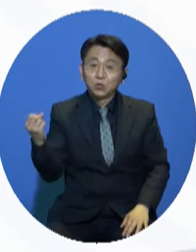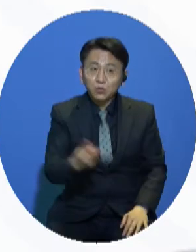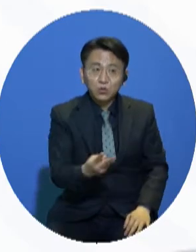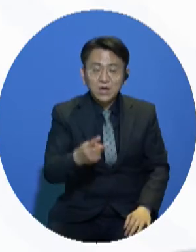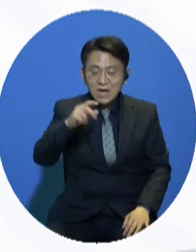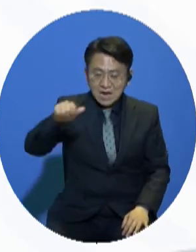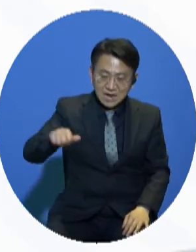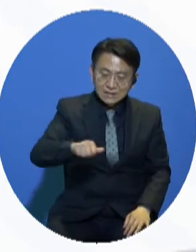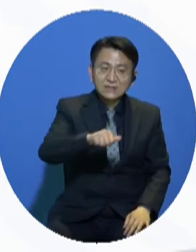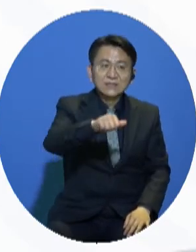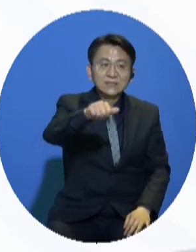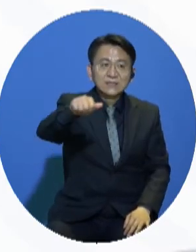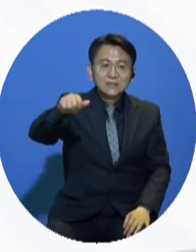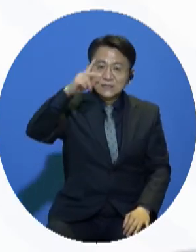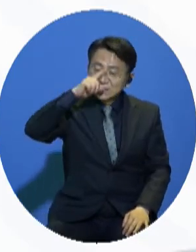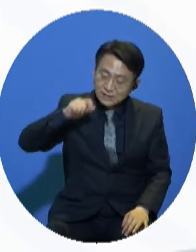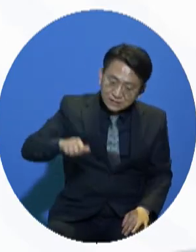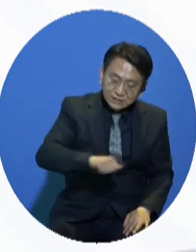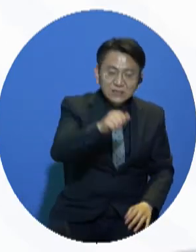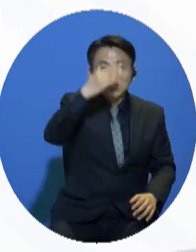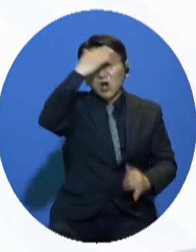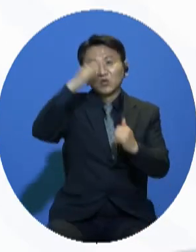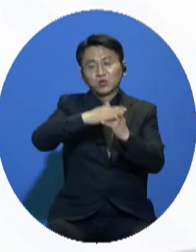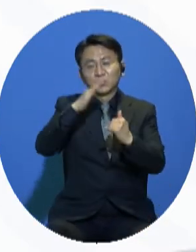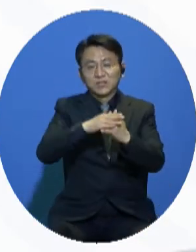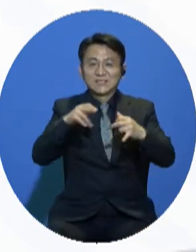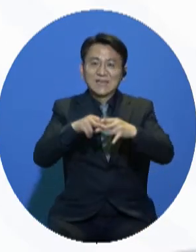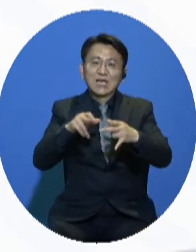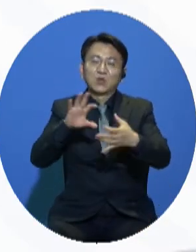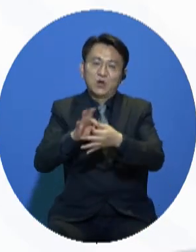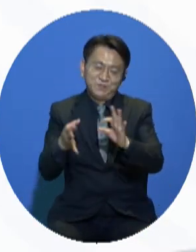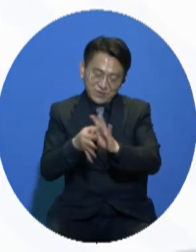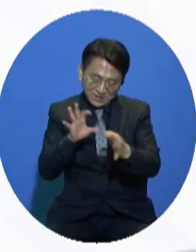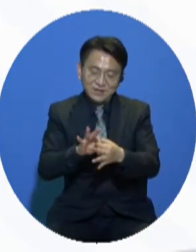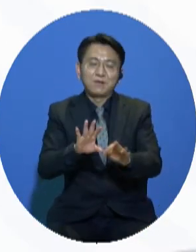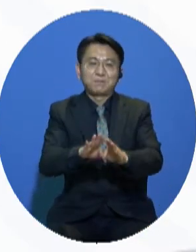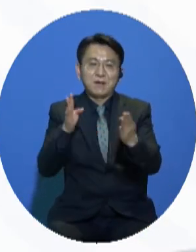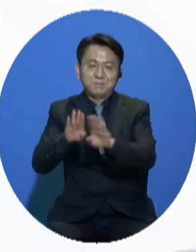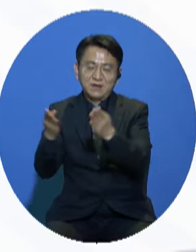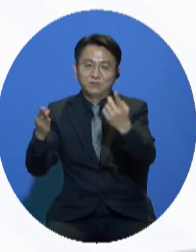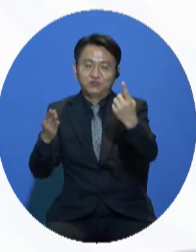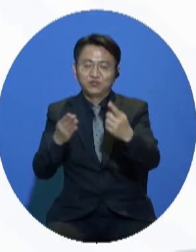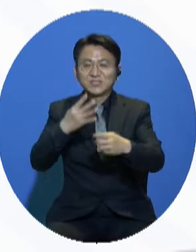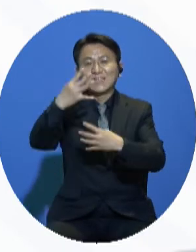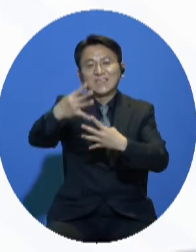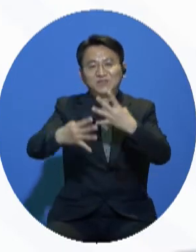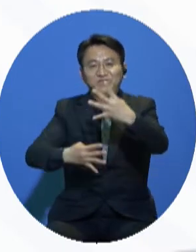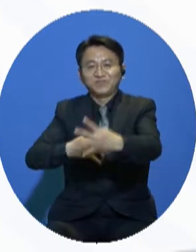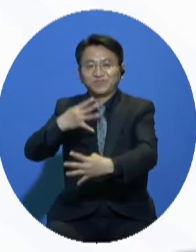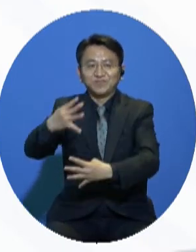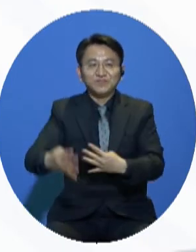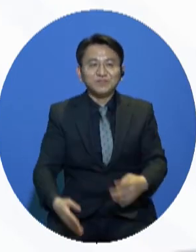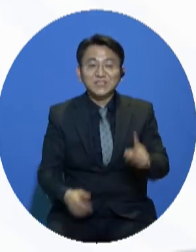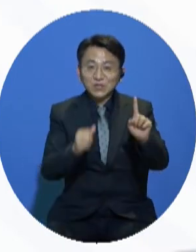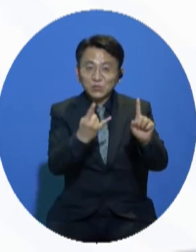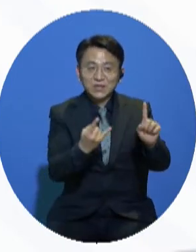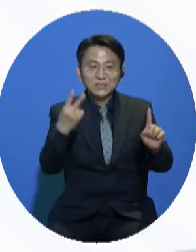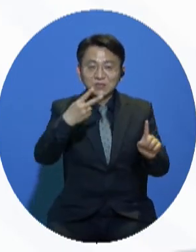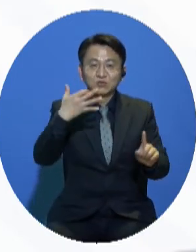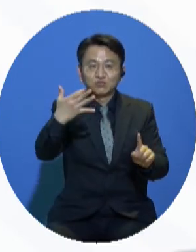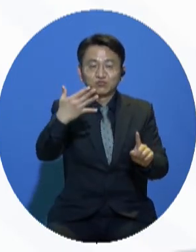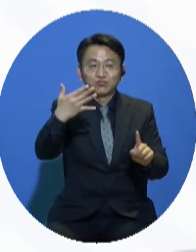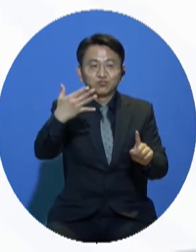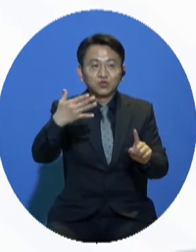또한 아시안 청소년 패럴림픽 게임도 개최를 하고 있습니다. 4년마다 개최가 되고 있고요. 1회는